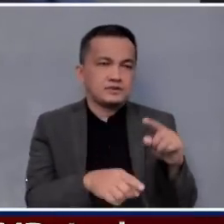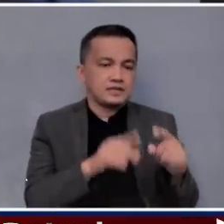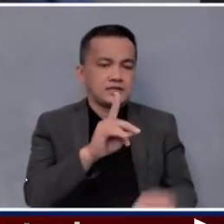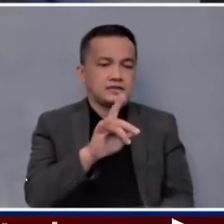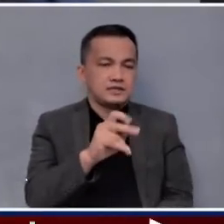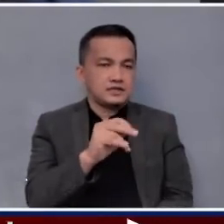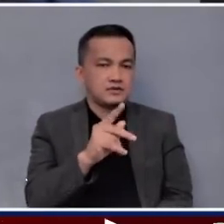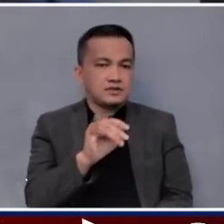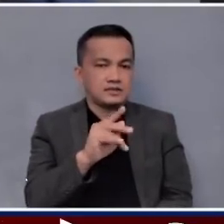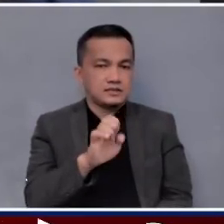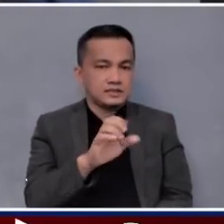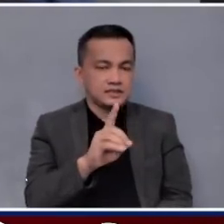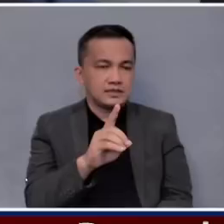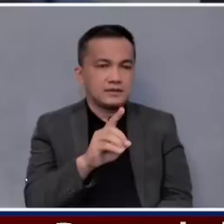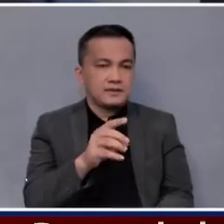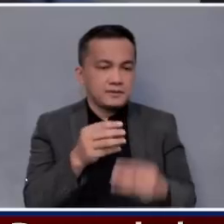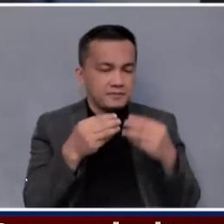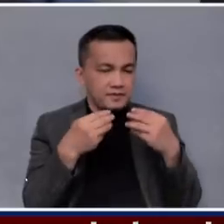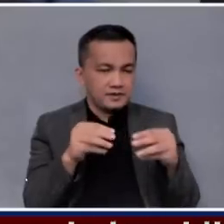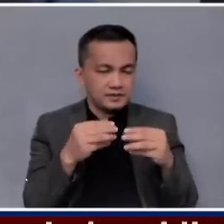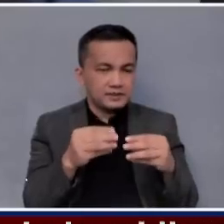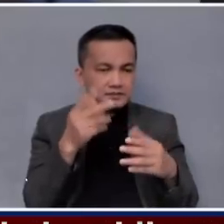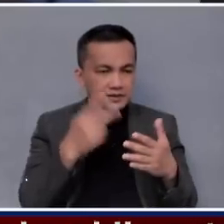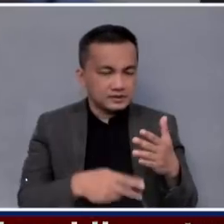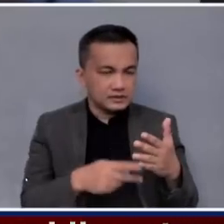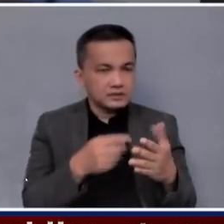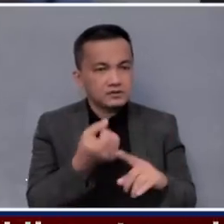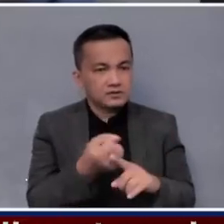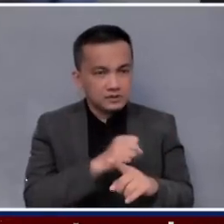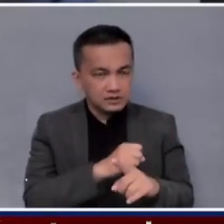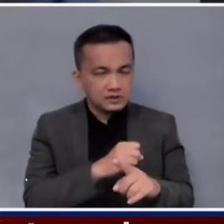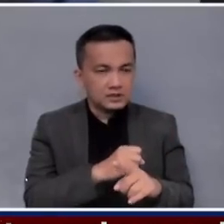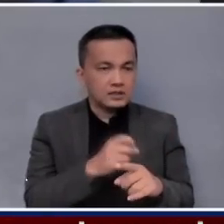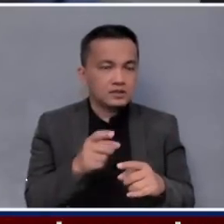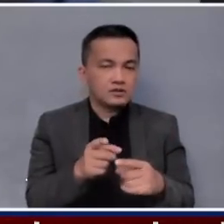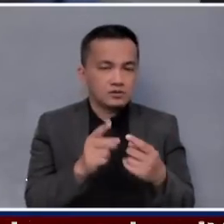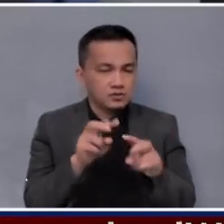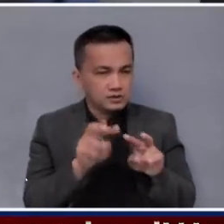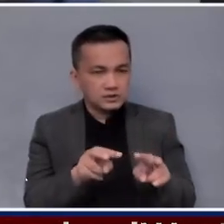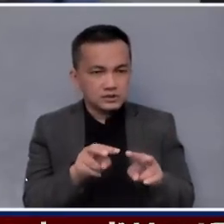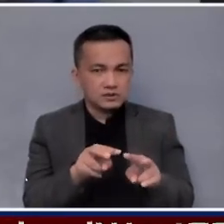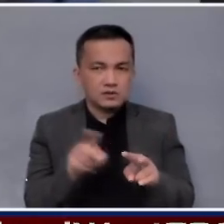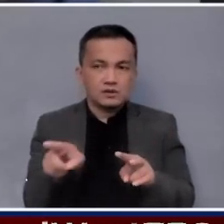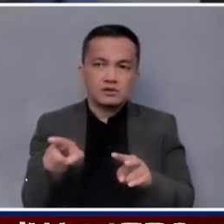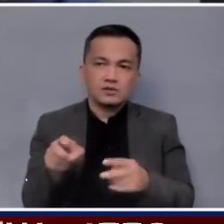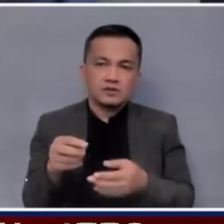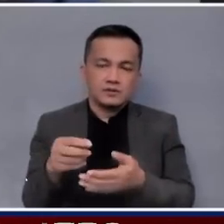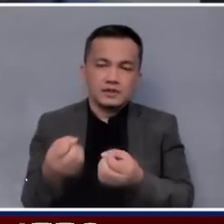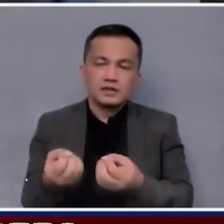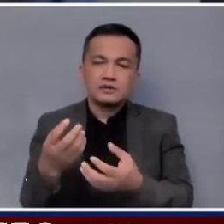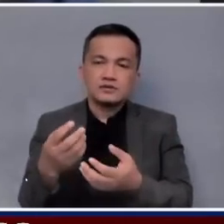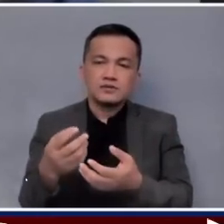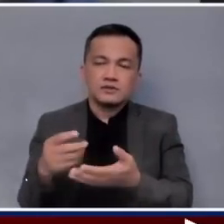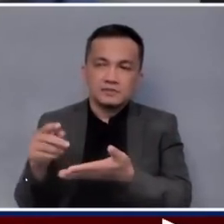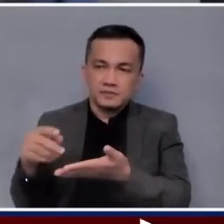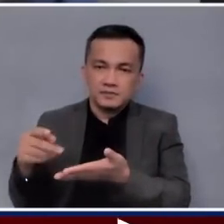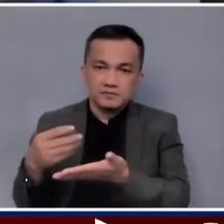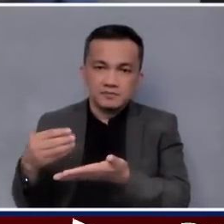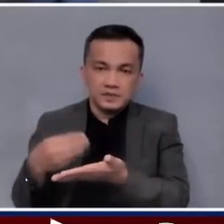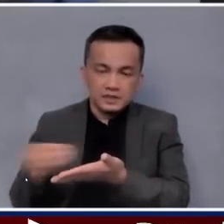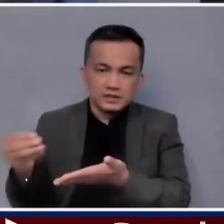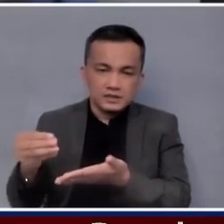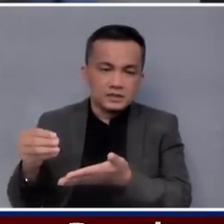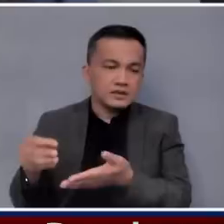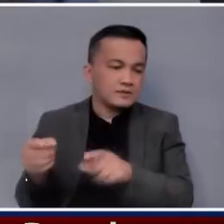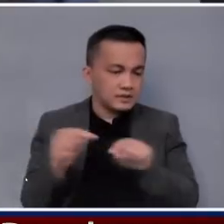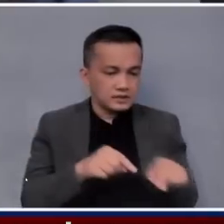natin, market forces, market pricing. So kung ano yung pagkakakuha, ire-reflect lang sa domestic pump price. Ang tanging maitutulong